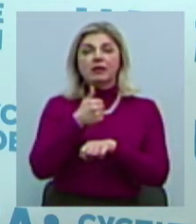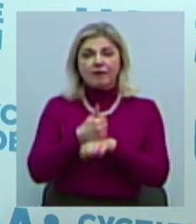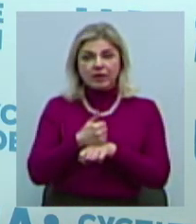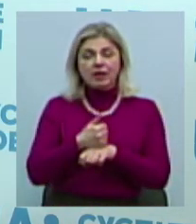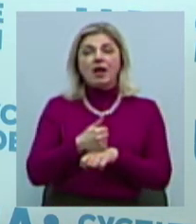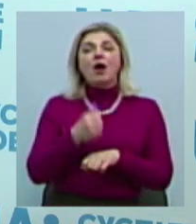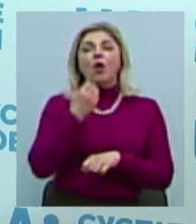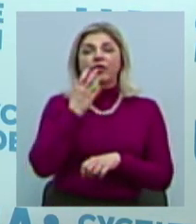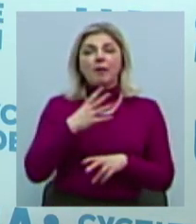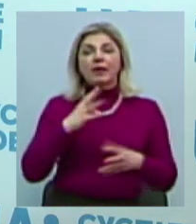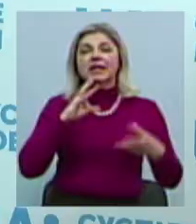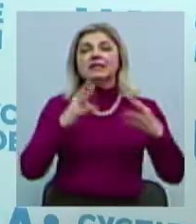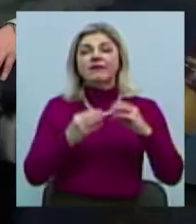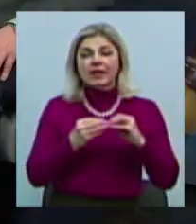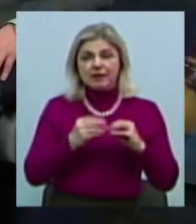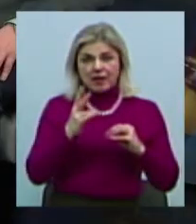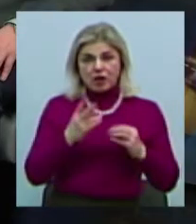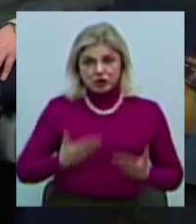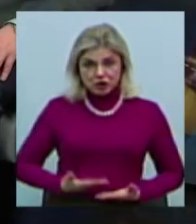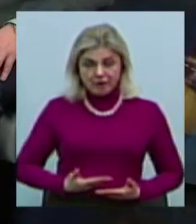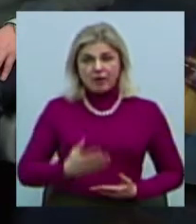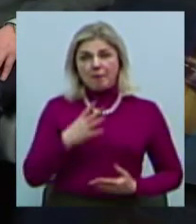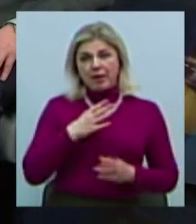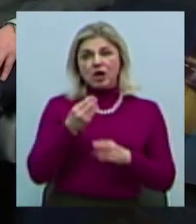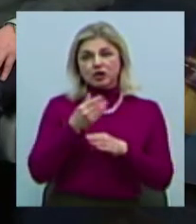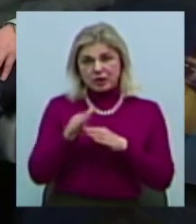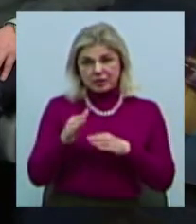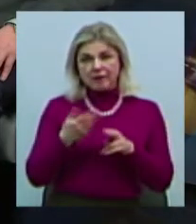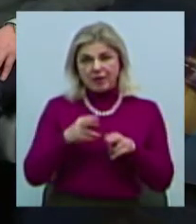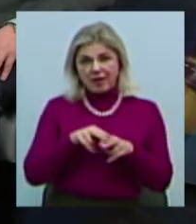наживо» в червні минулого року. І частково відео я використав саме